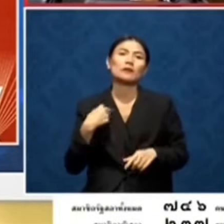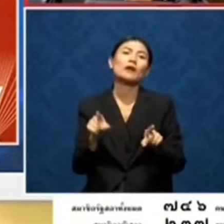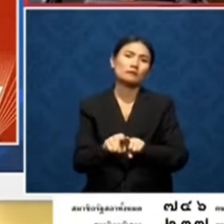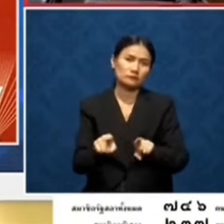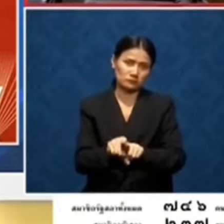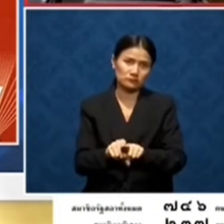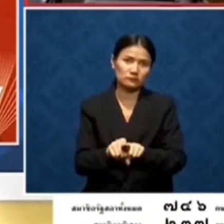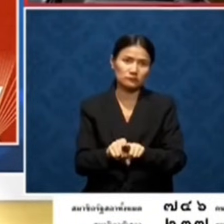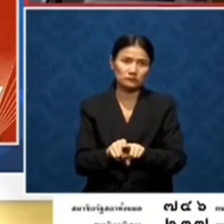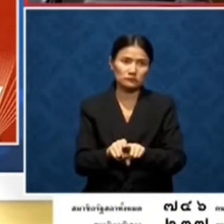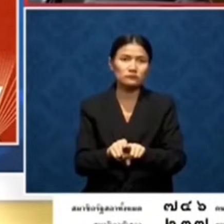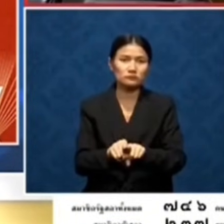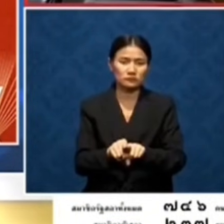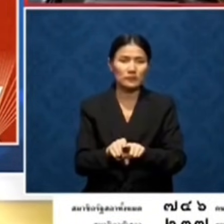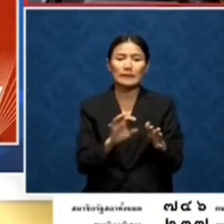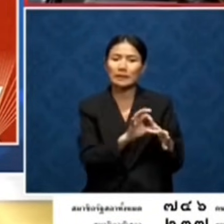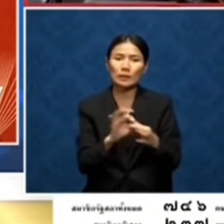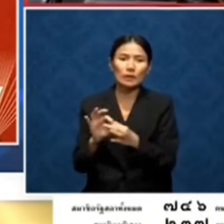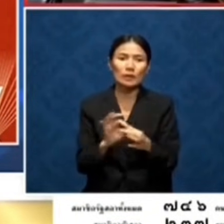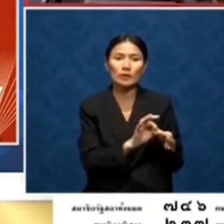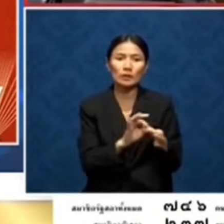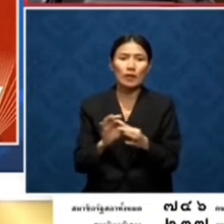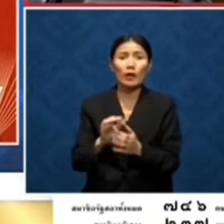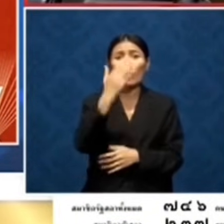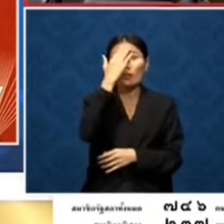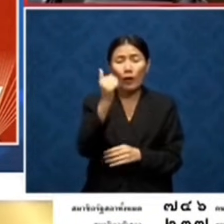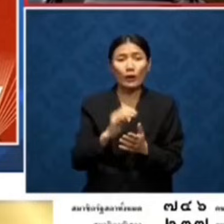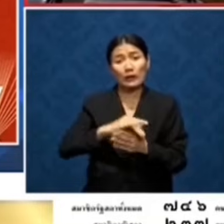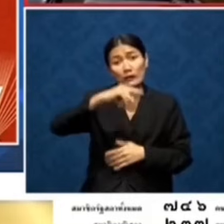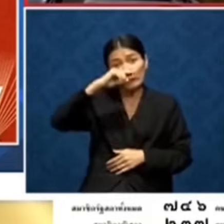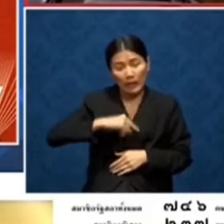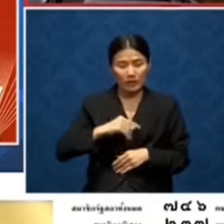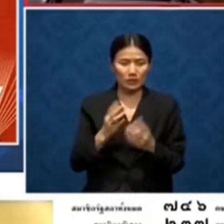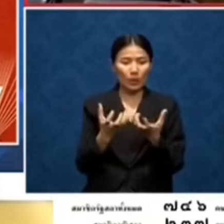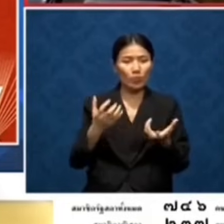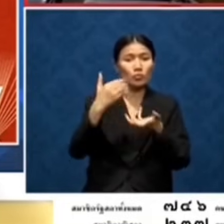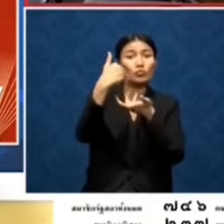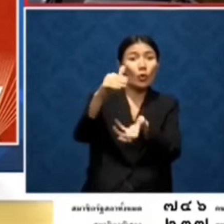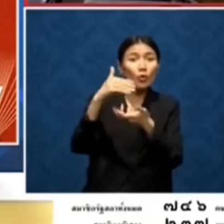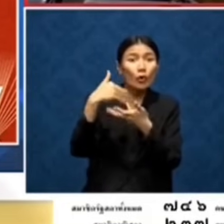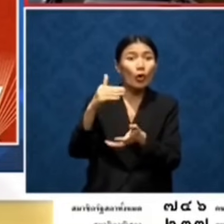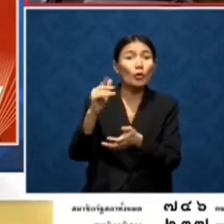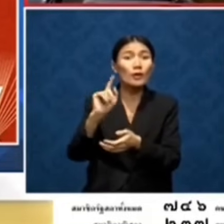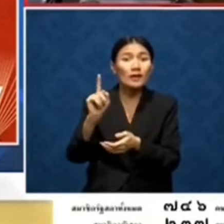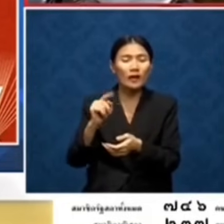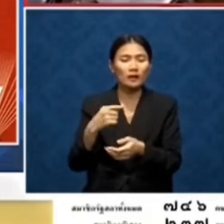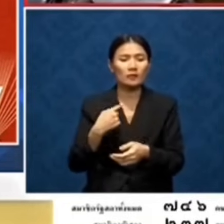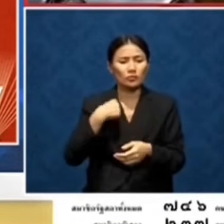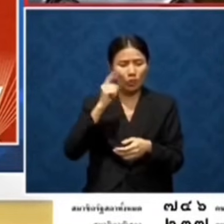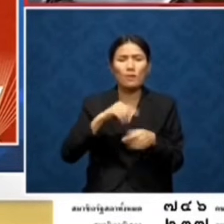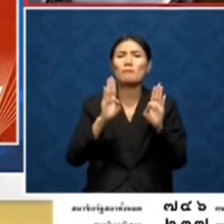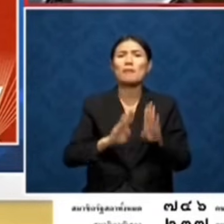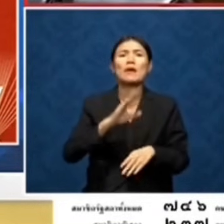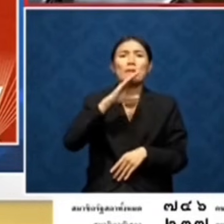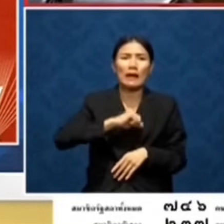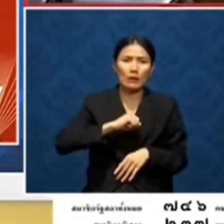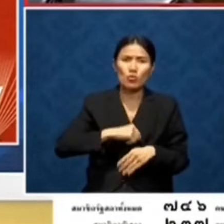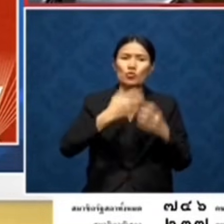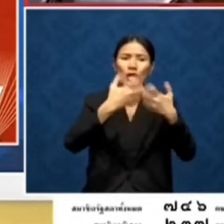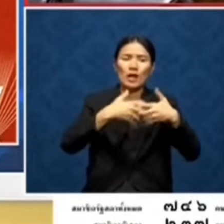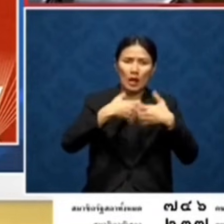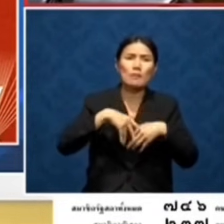ครับเพราะโครงสร้างการส่งออกของไทยยังพึ่งพาอุตสาหกรรมโลกเก่าเช่นอุตสาหกรรมอิเล็กทรอนิก